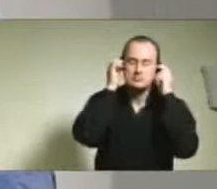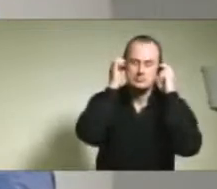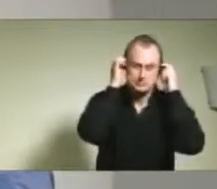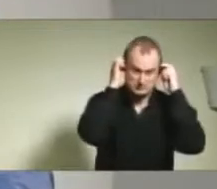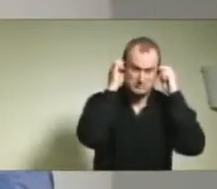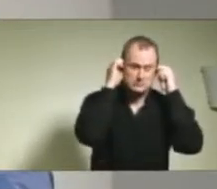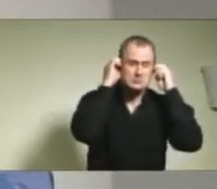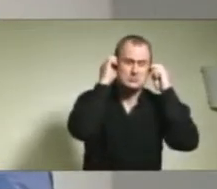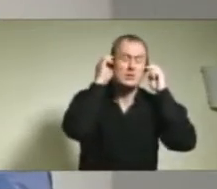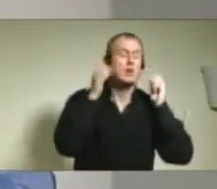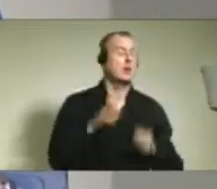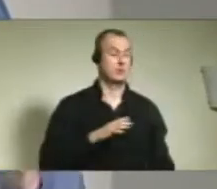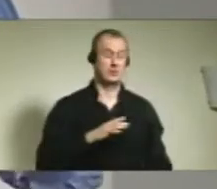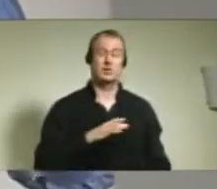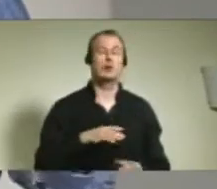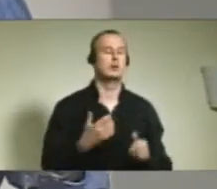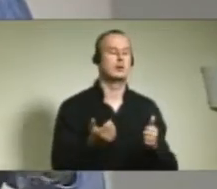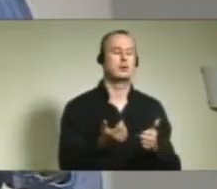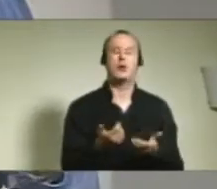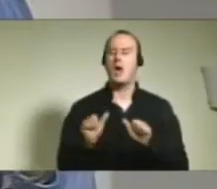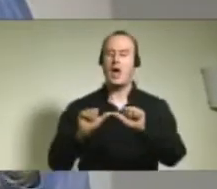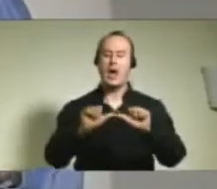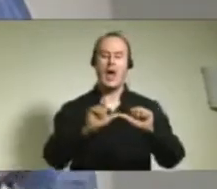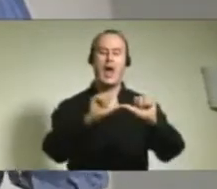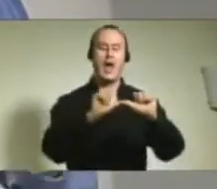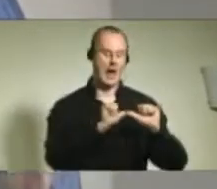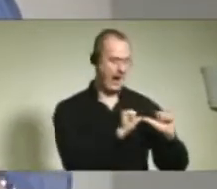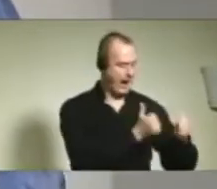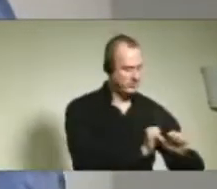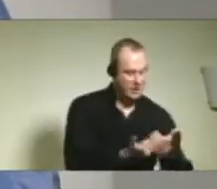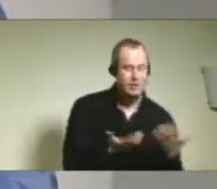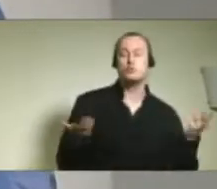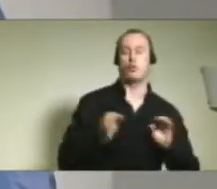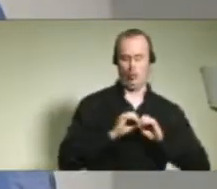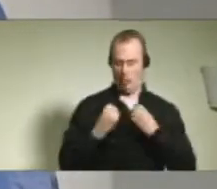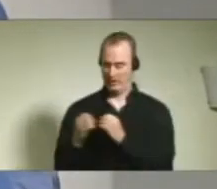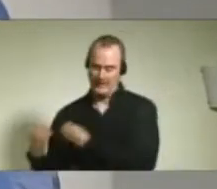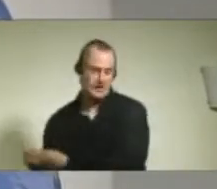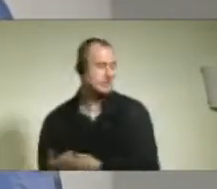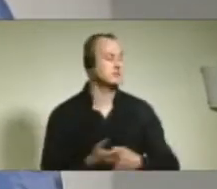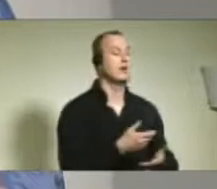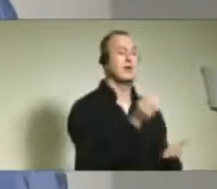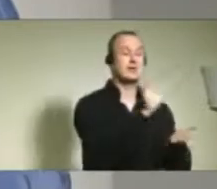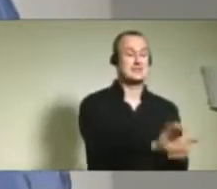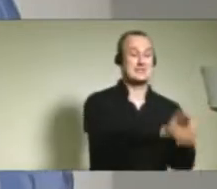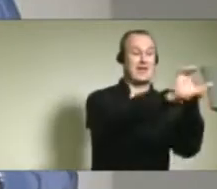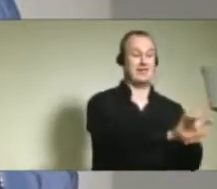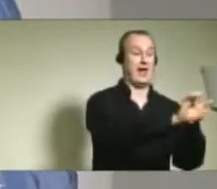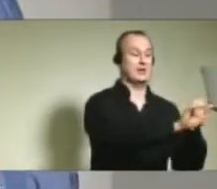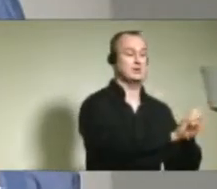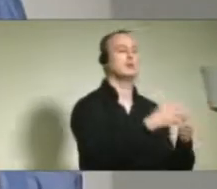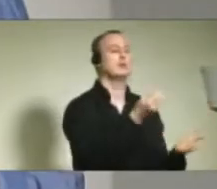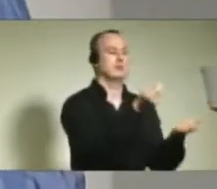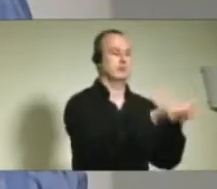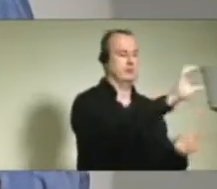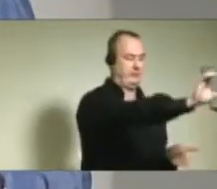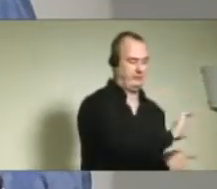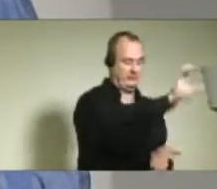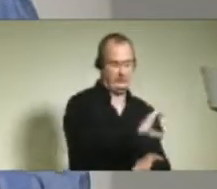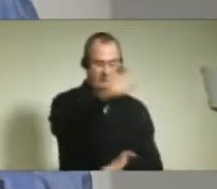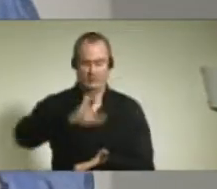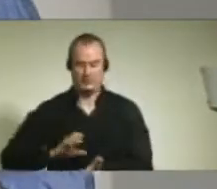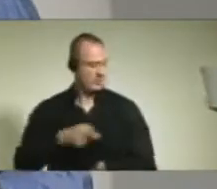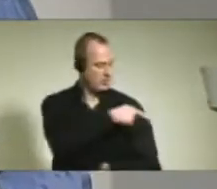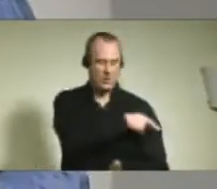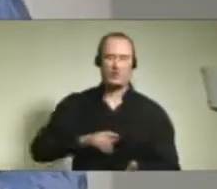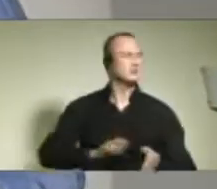des organismes qui sont financés par Centraide. Et ils nous ont dit on n'a pas besoin de dons, de plus de dons. On a besoin de plus